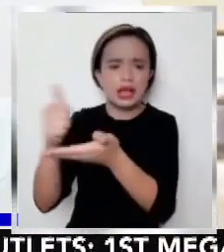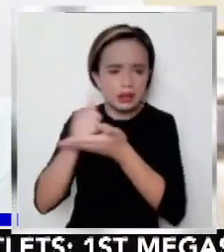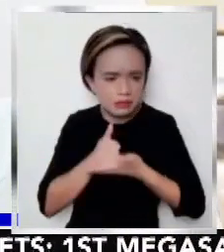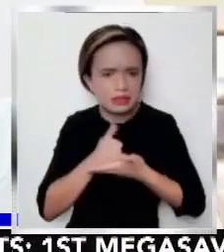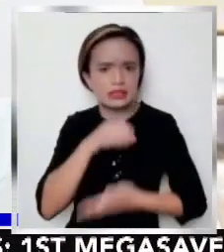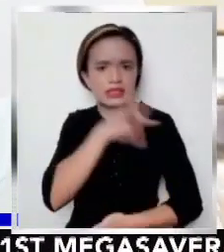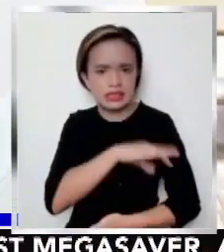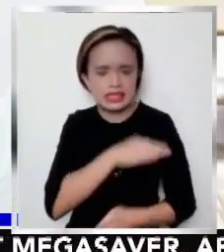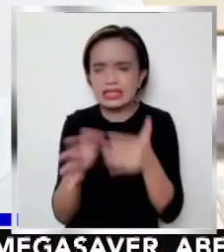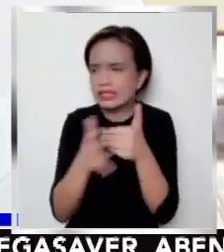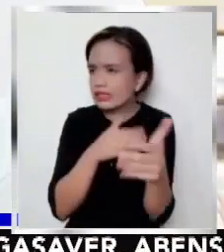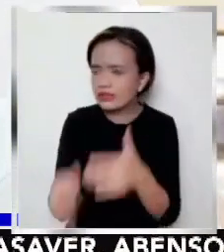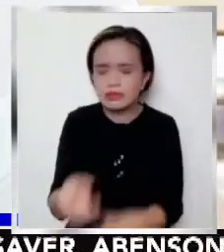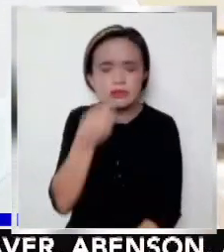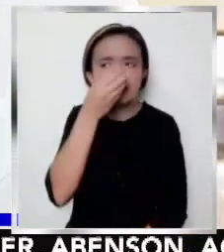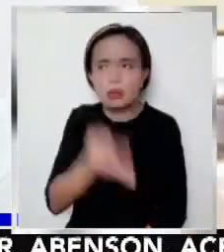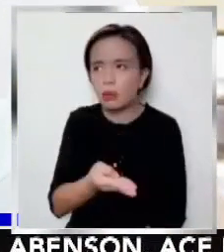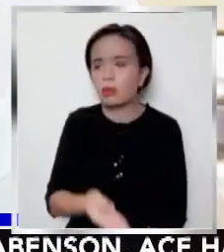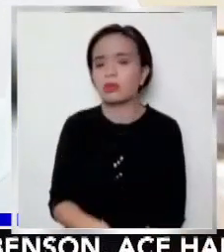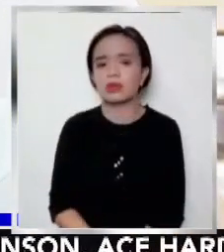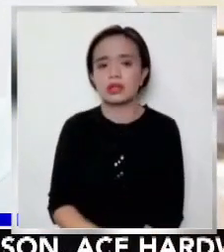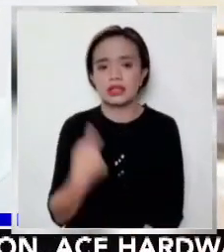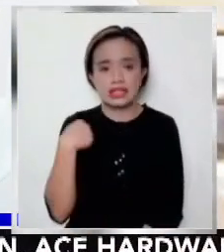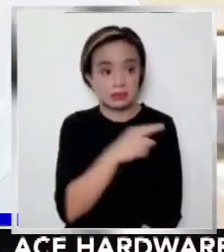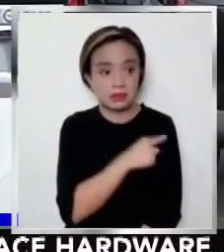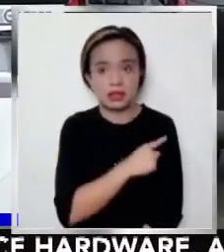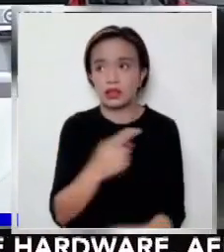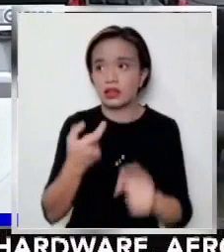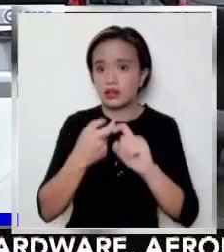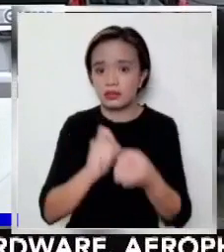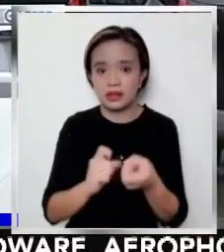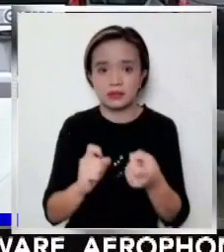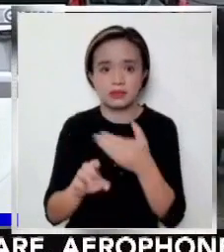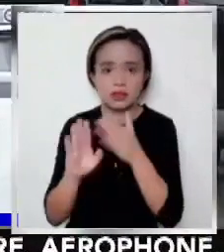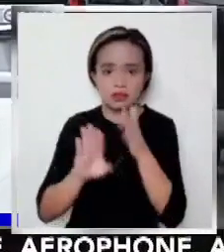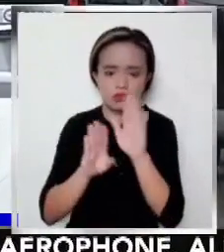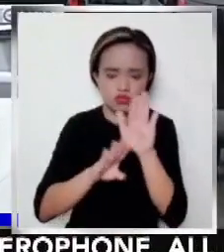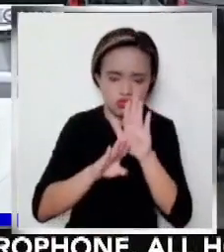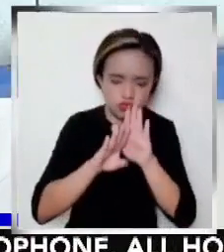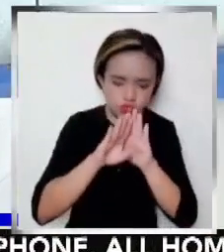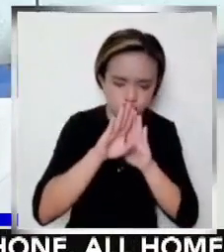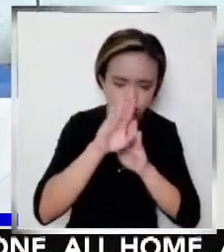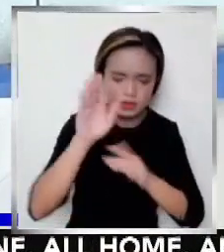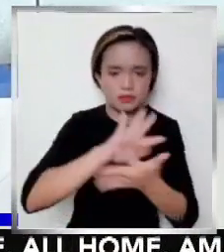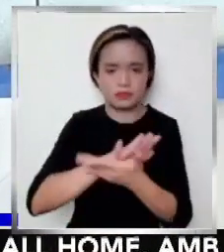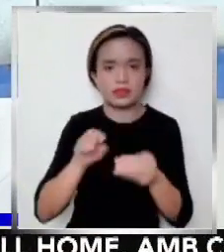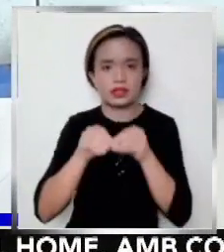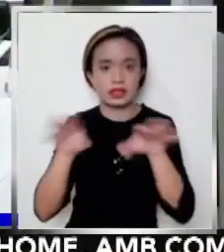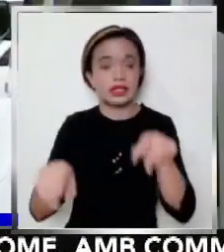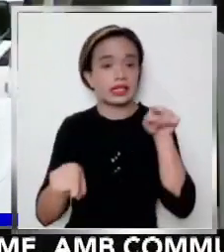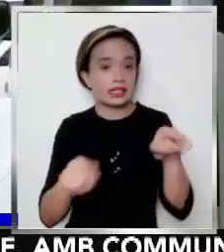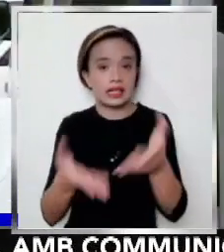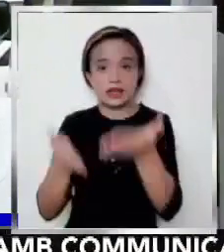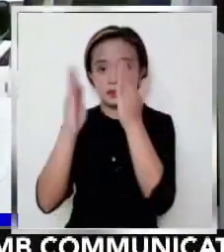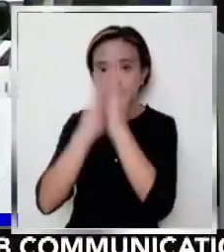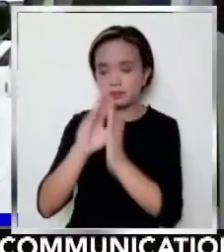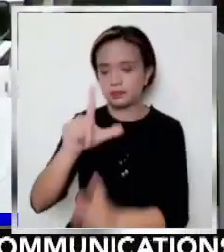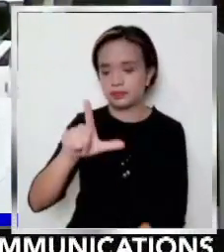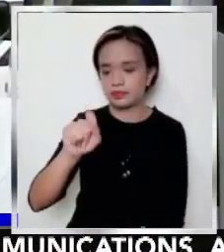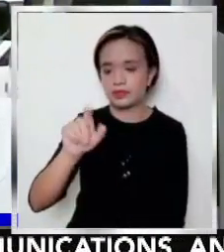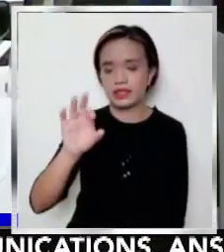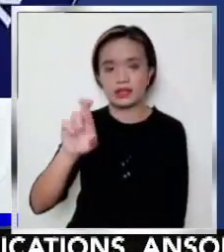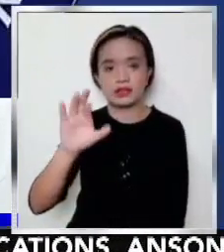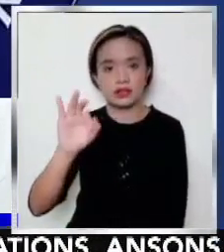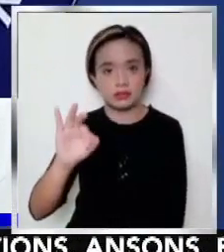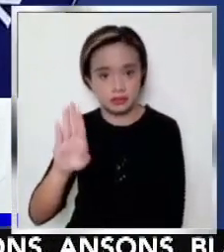konti, nagbabawi din po kami galing sa pandemya. Hiling nila sa LTFRB, i-regulate din ang komisyong kinukuha